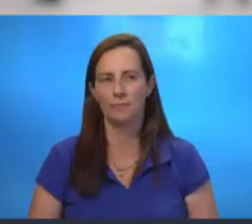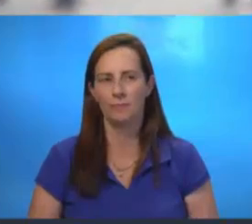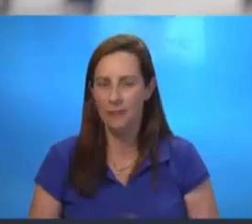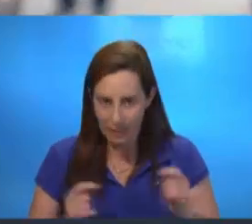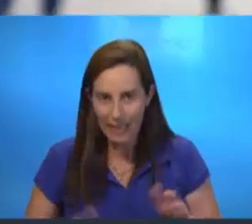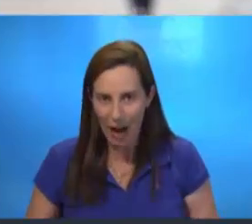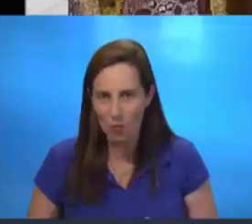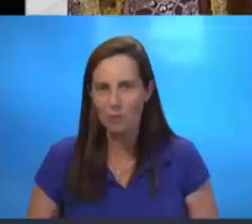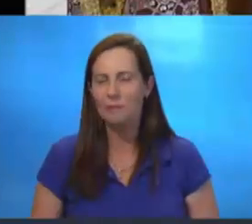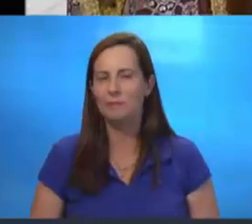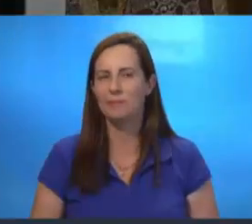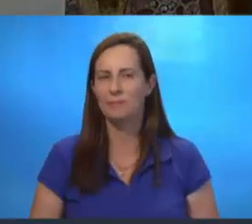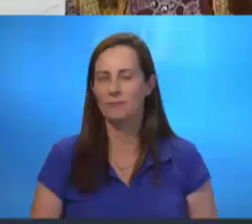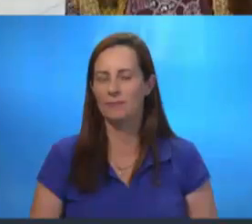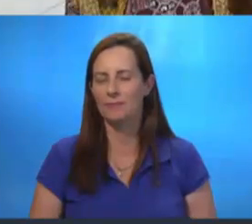Договорились?